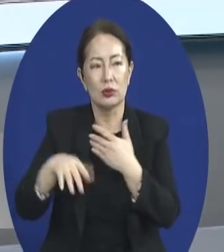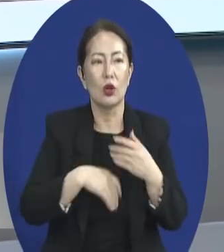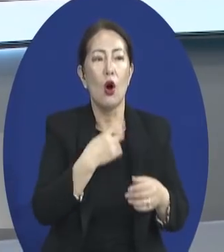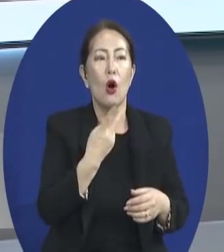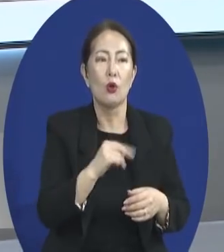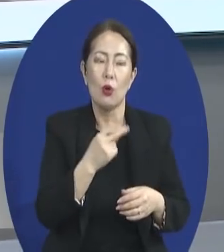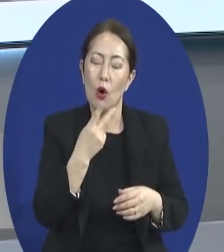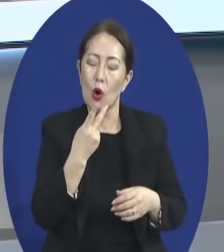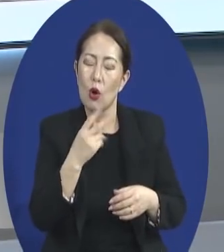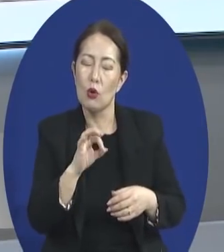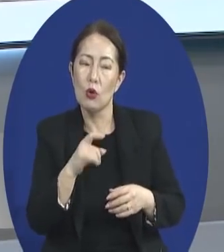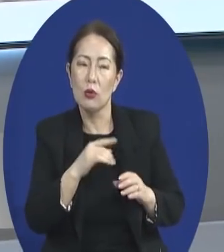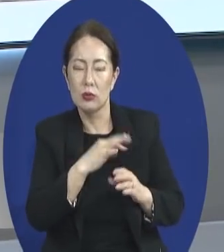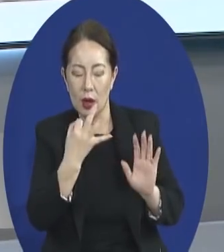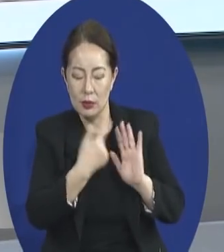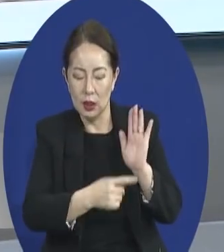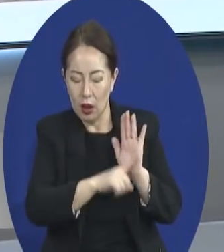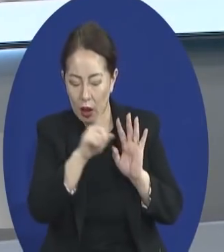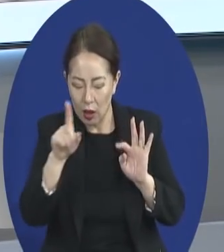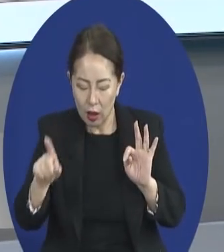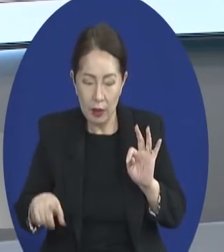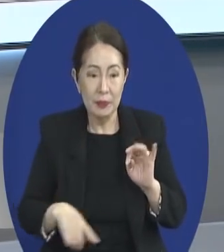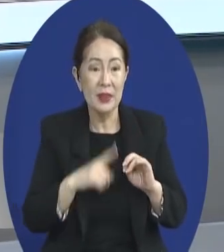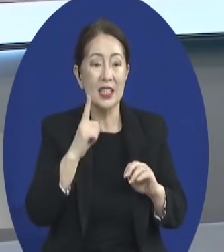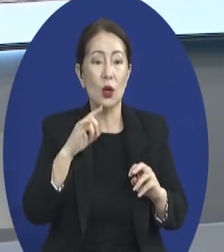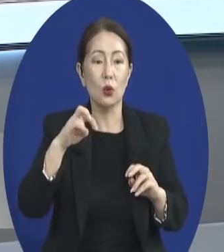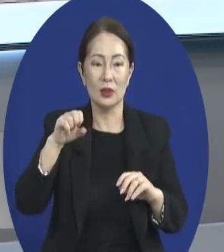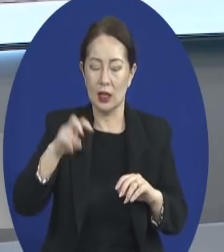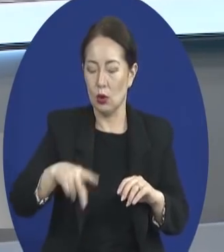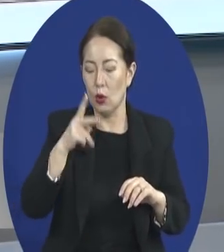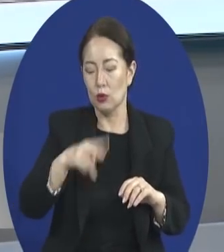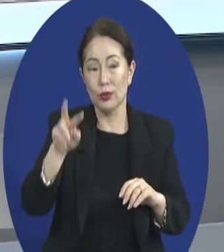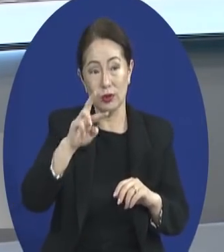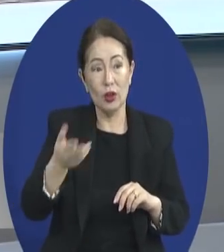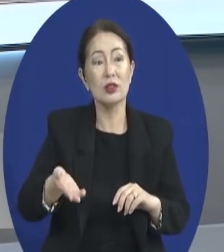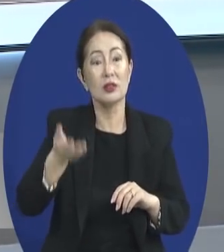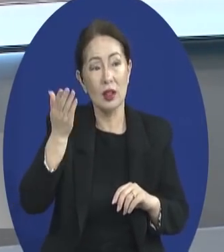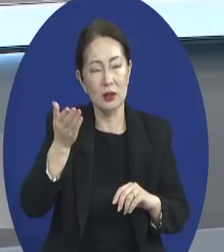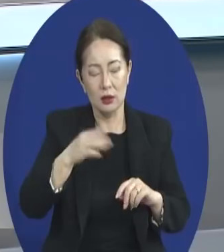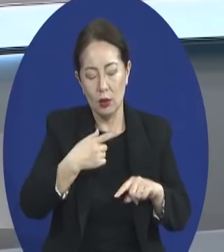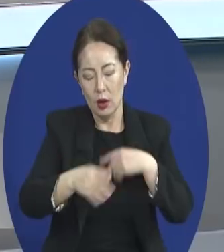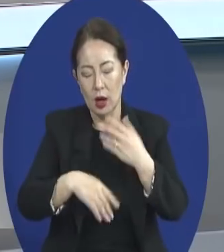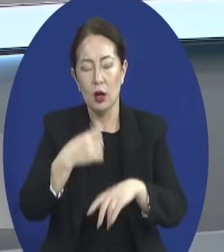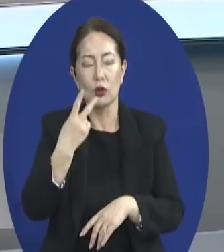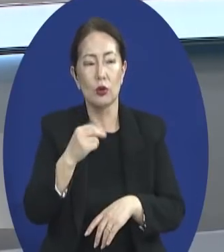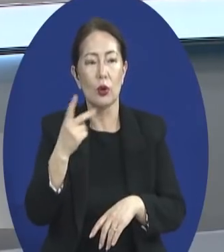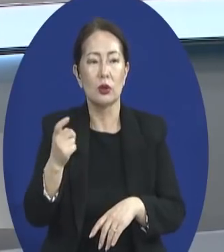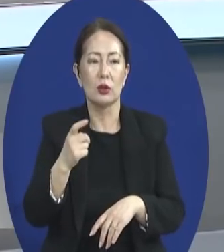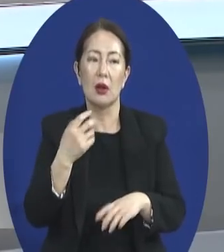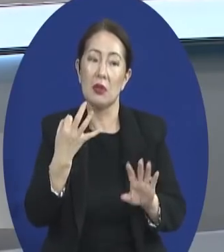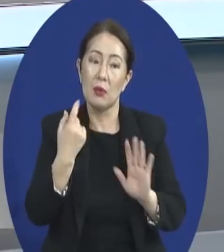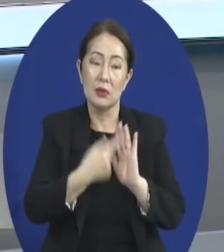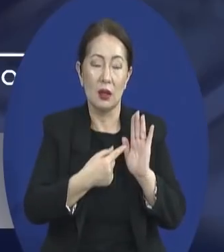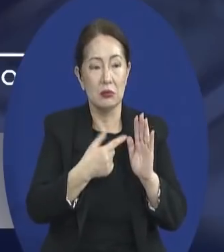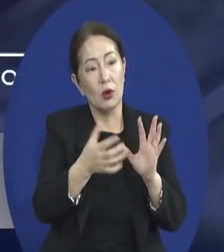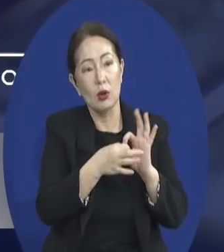холон түүхэн дээд хэмжээнд буюу 1 унц алт 2000 ам долларыг давсан. За эндээс хойш 2021 оны 8 сараас хойш тодорхой шалтгаанаас